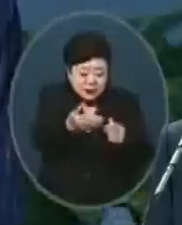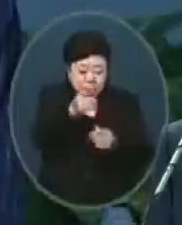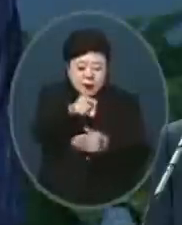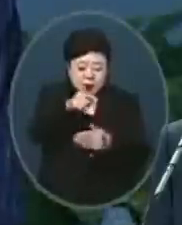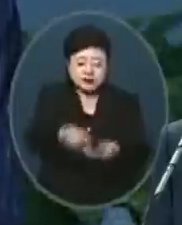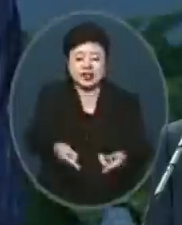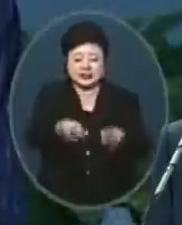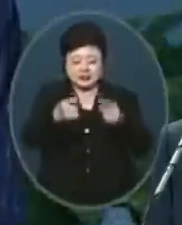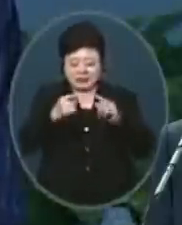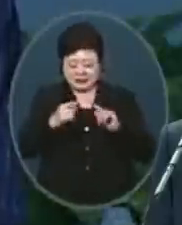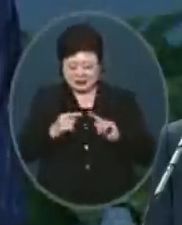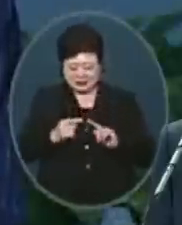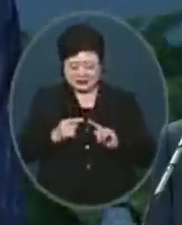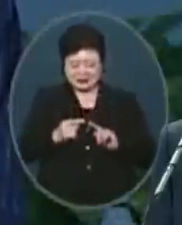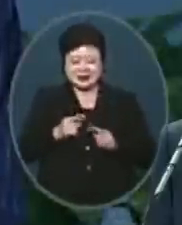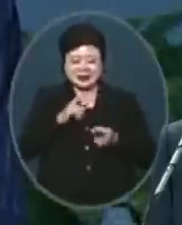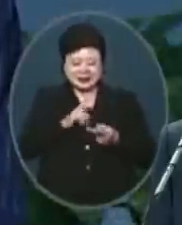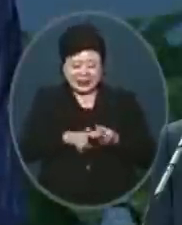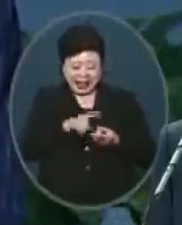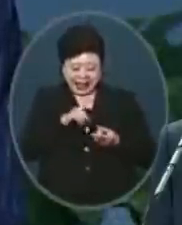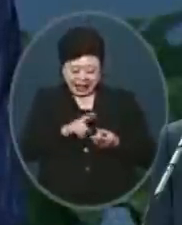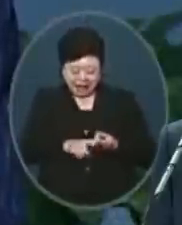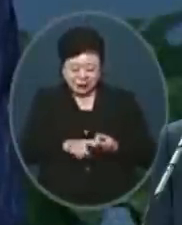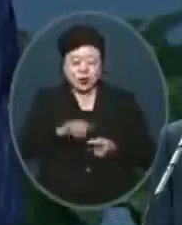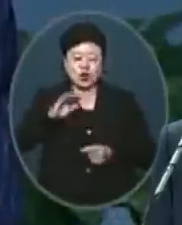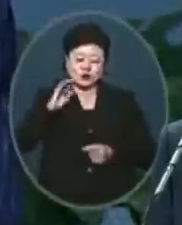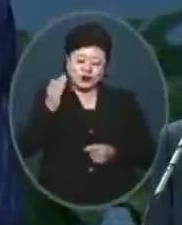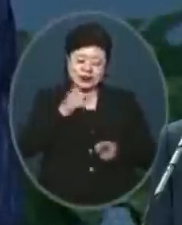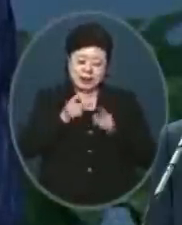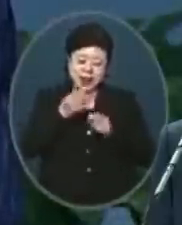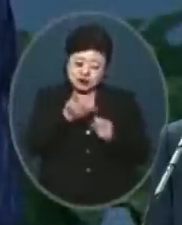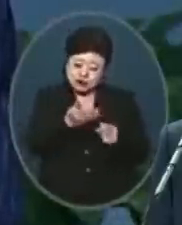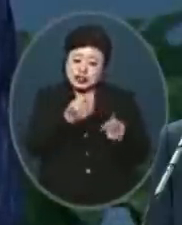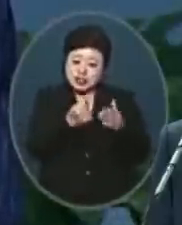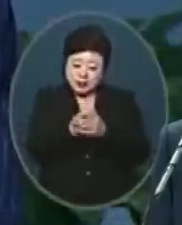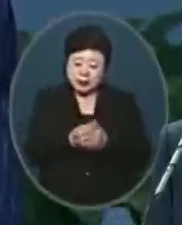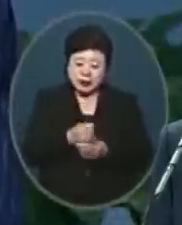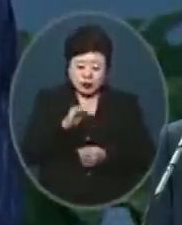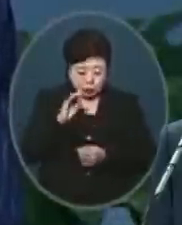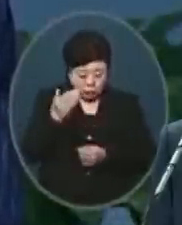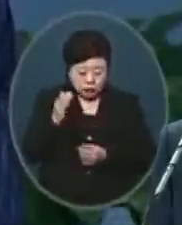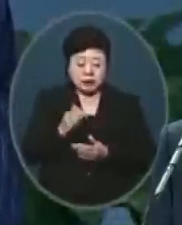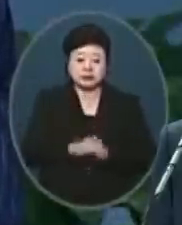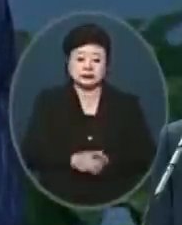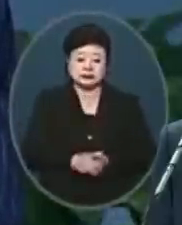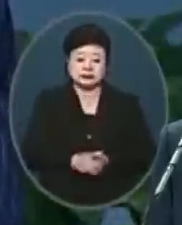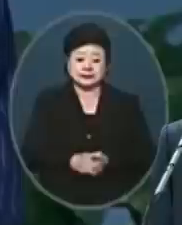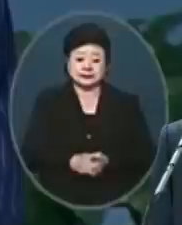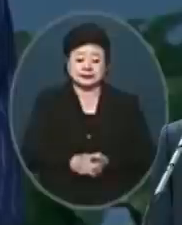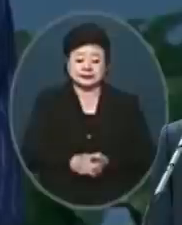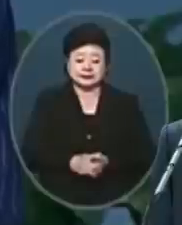마음속에 들어와서 그렇게 된다고 말하기 때문에 우리가 믿을 수 있는 것입니다.